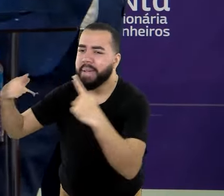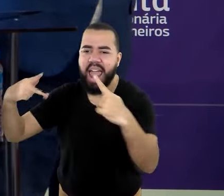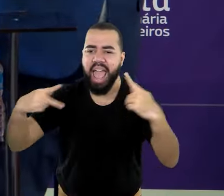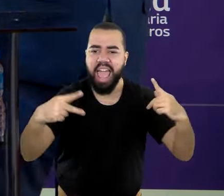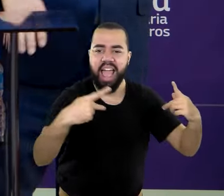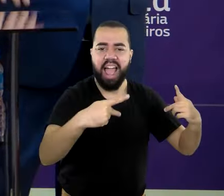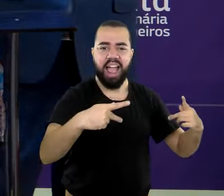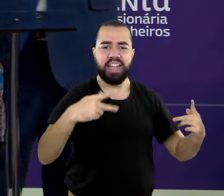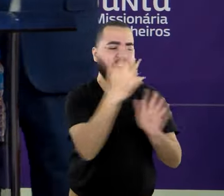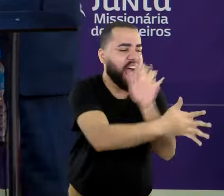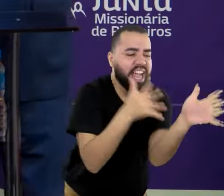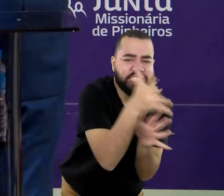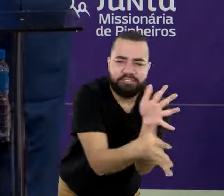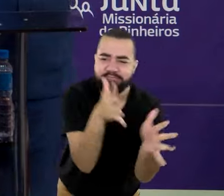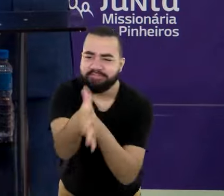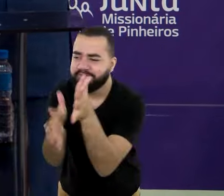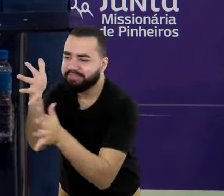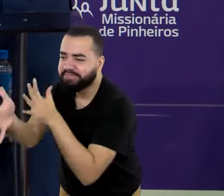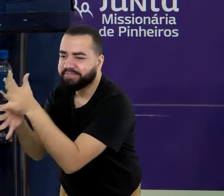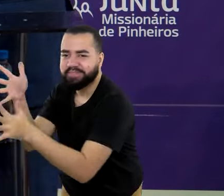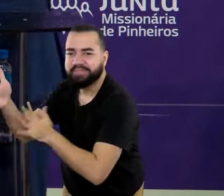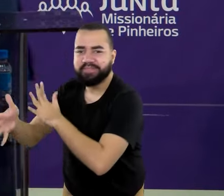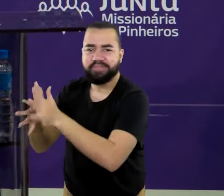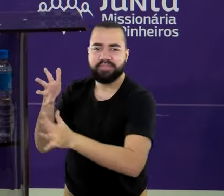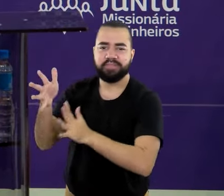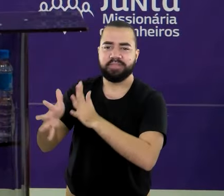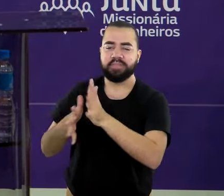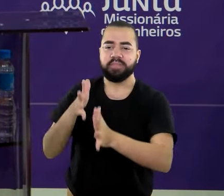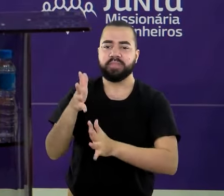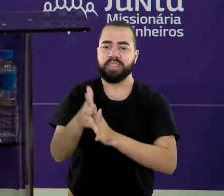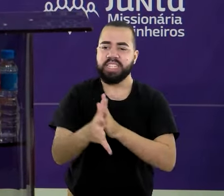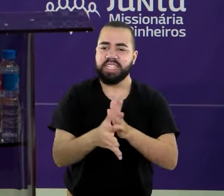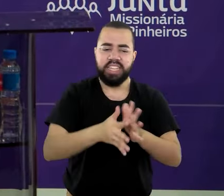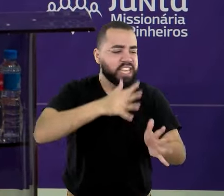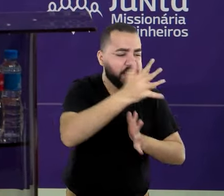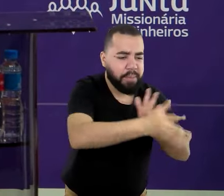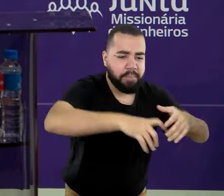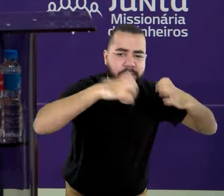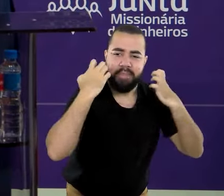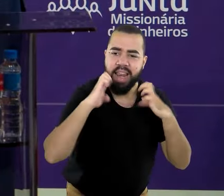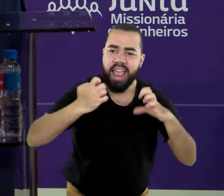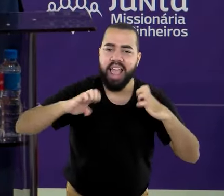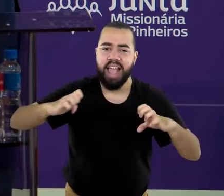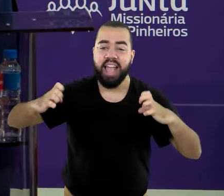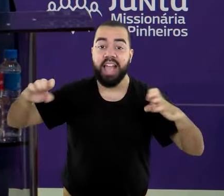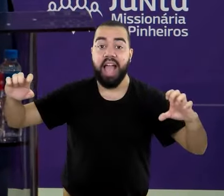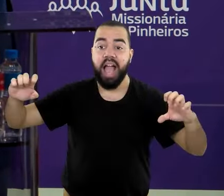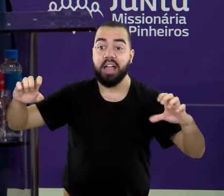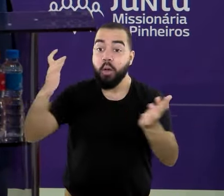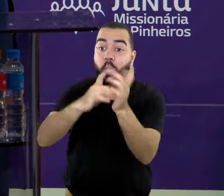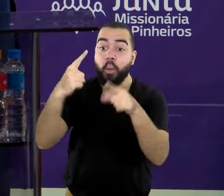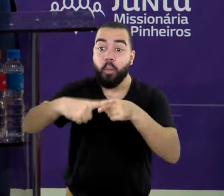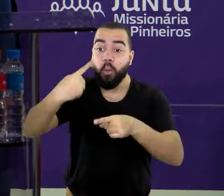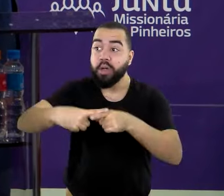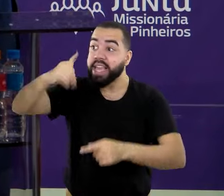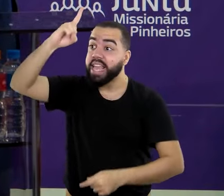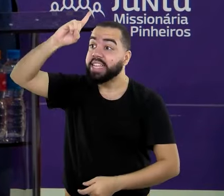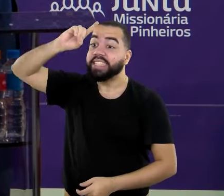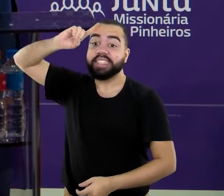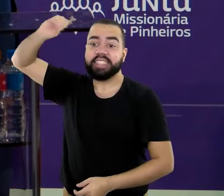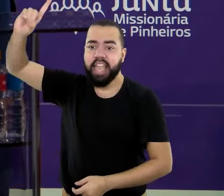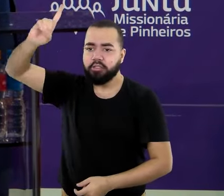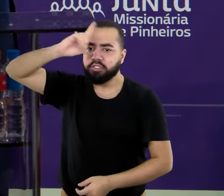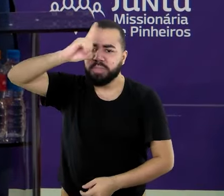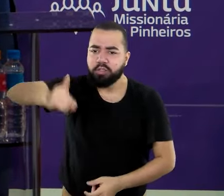예수님을 보내신 같이 예수님도 바로 너희를 보낸다고 하셨습니다. Como o Pai me enviou, que enviou